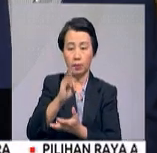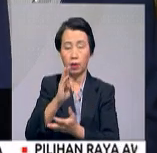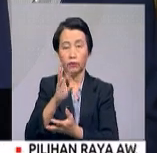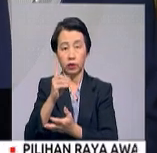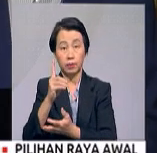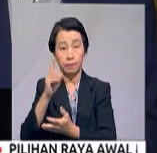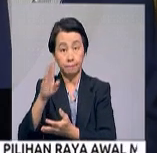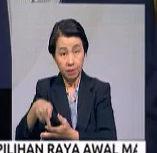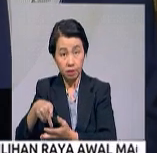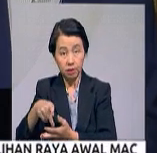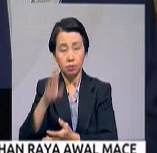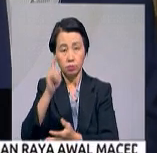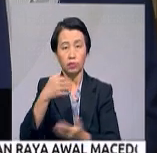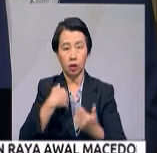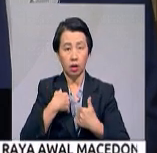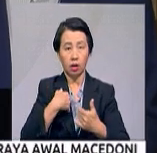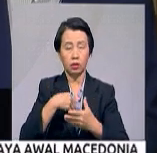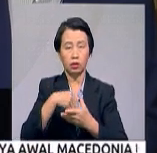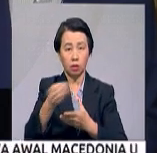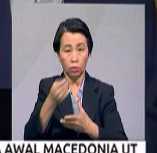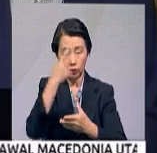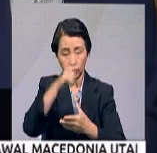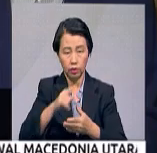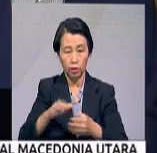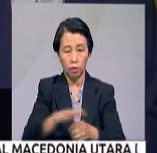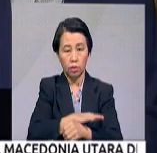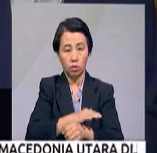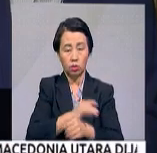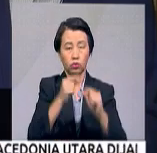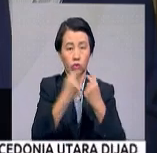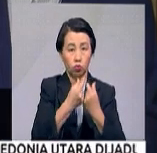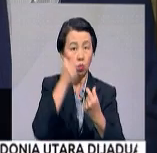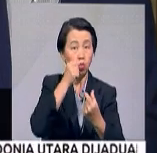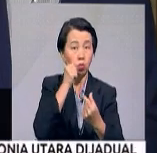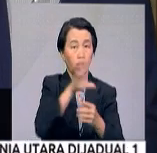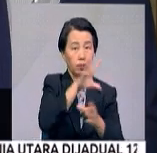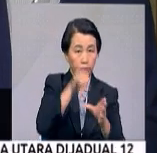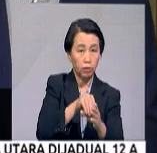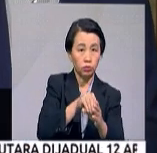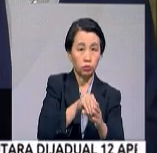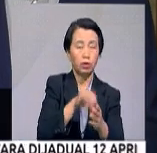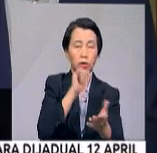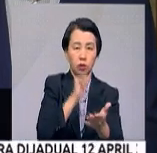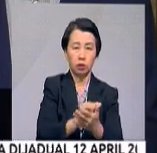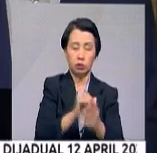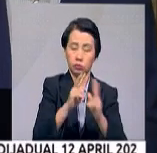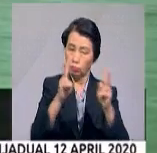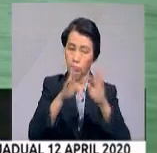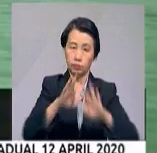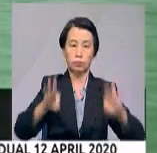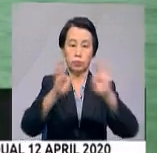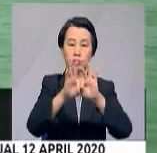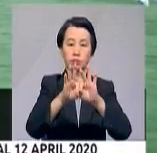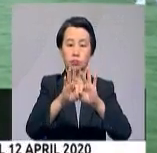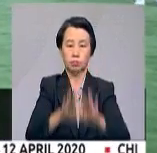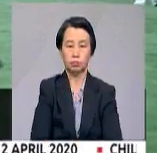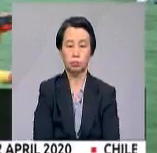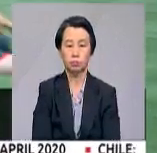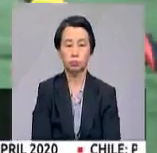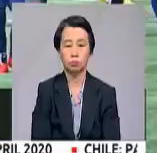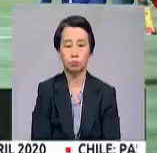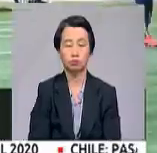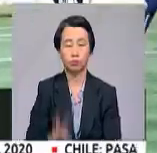sendiri perlu ada carving out untuk golongan wanita dalam bola sepak. Itu perkara yang sangat mustahak.